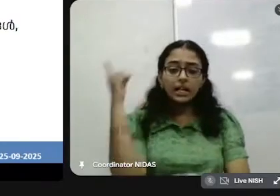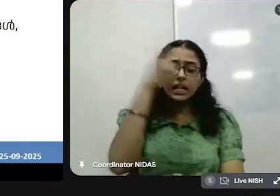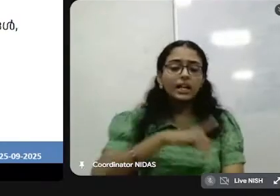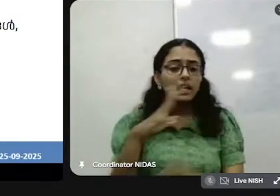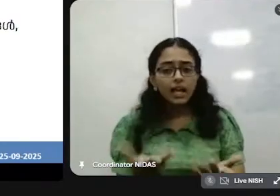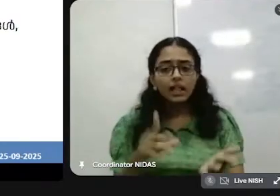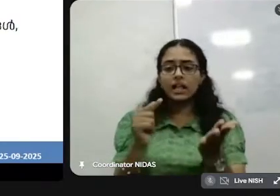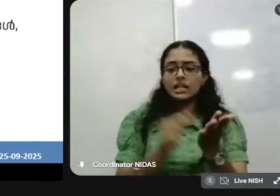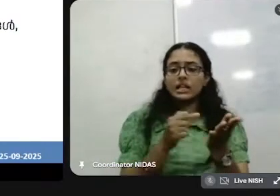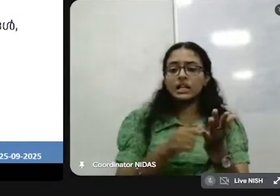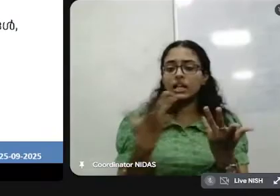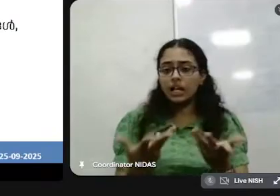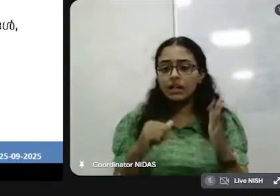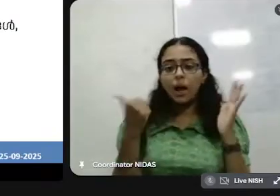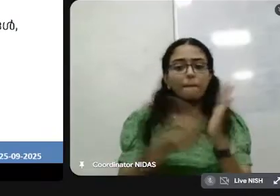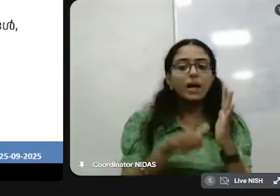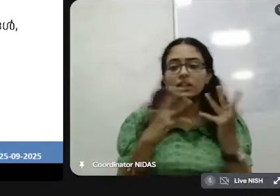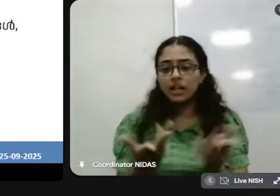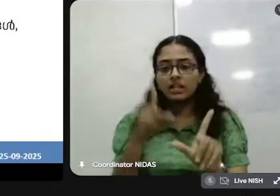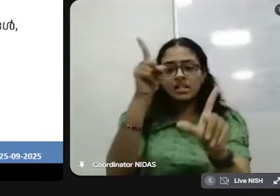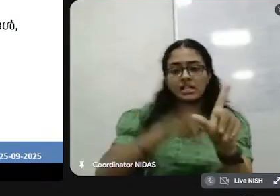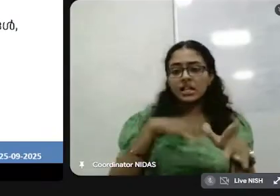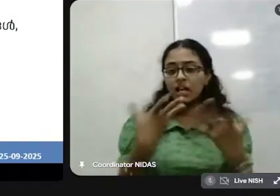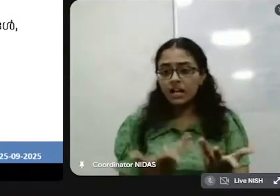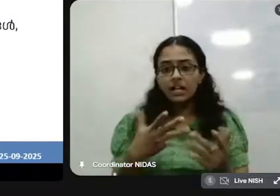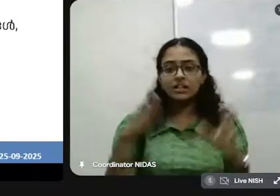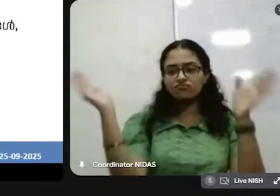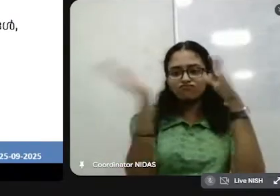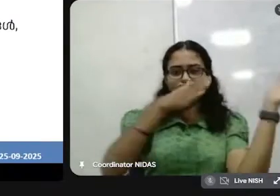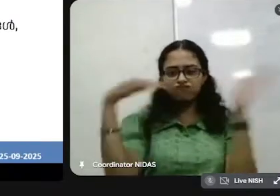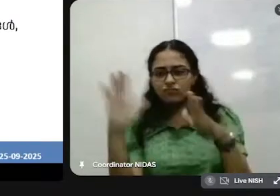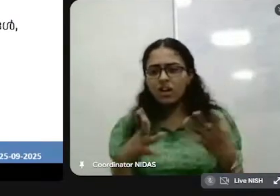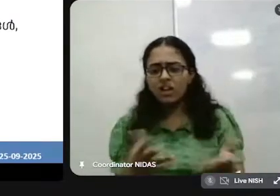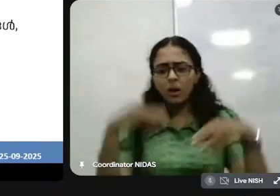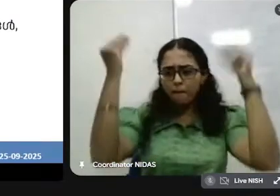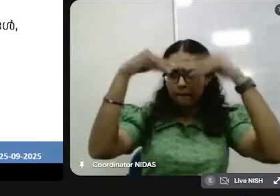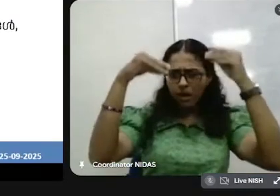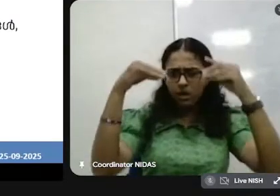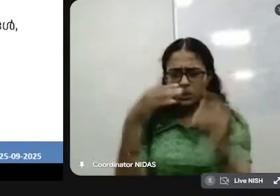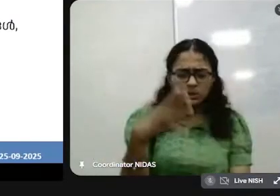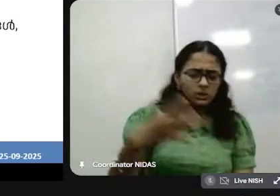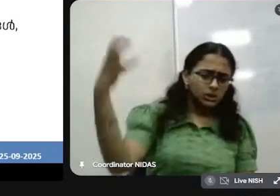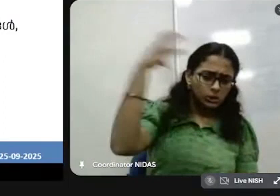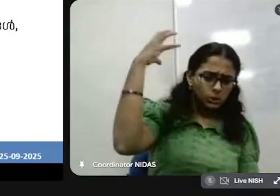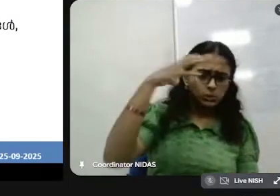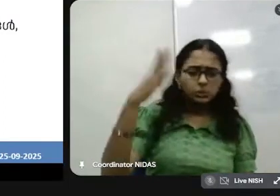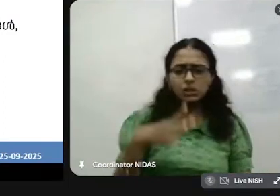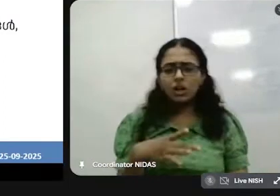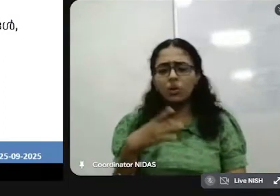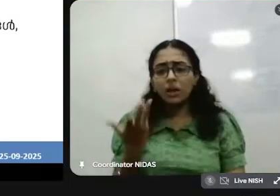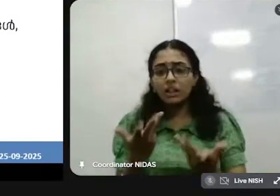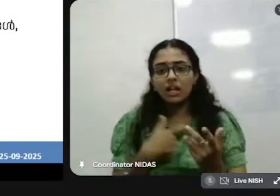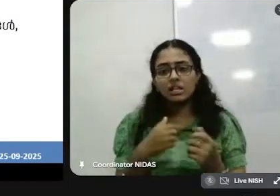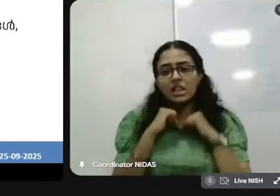ഏതാണ്, ഇന്നത്തെ മാസം ഏതാണ്, ഇന്ന് ഏത് കാലാവസ്ഥയാണ്, മഴയാണോ ചൂടാണോ, അങ്ങനത്തെ കാര്യങ്ങൾ അവരോട് ചോദിക്കുക. അവർ തന്നെ